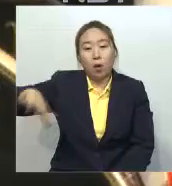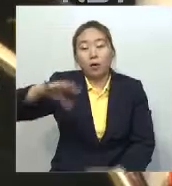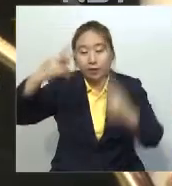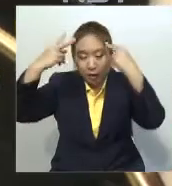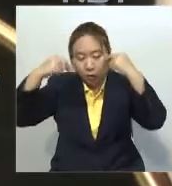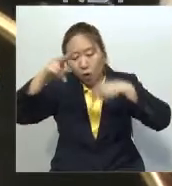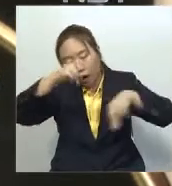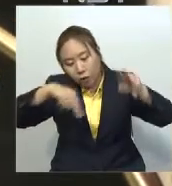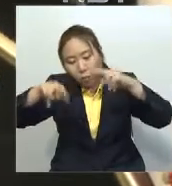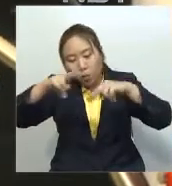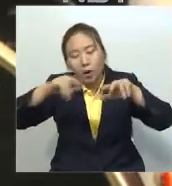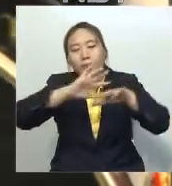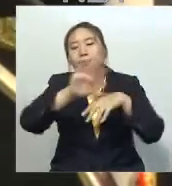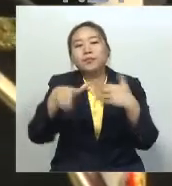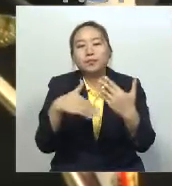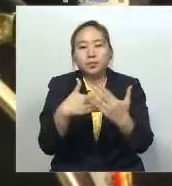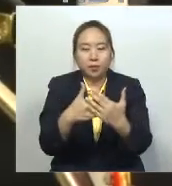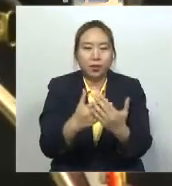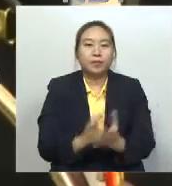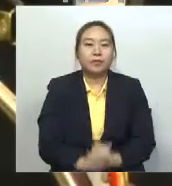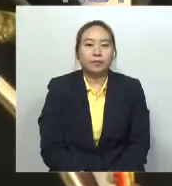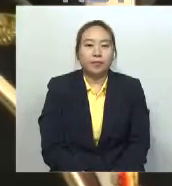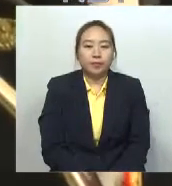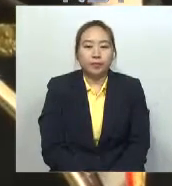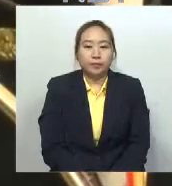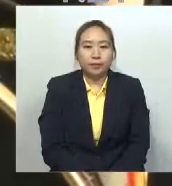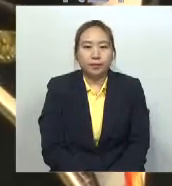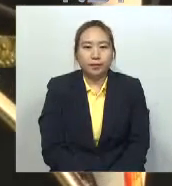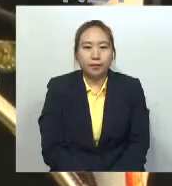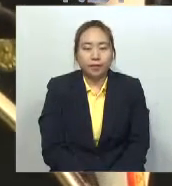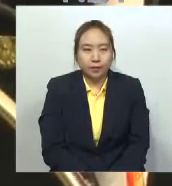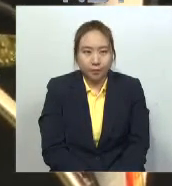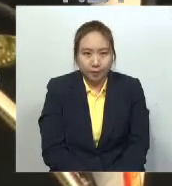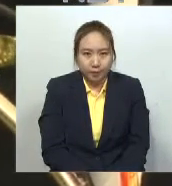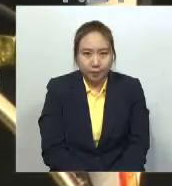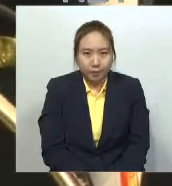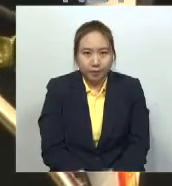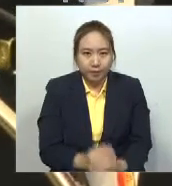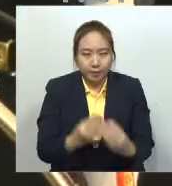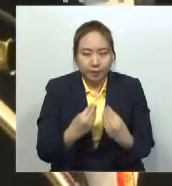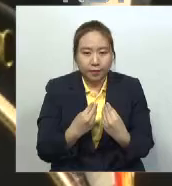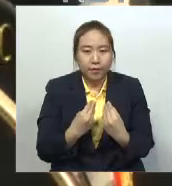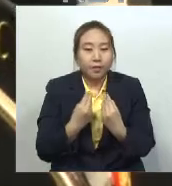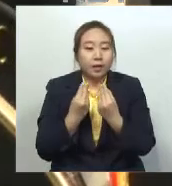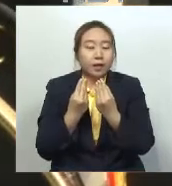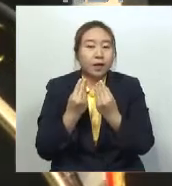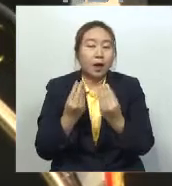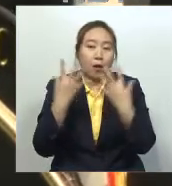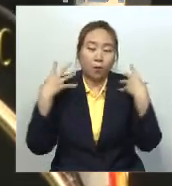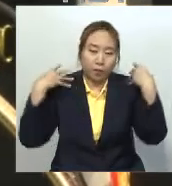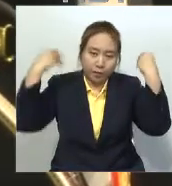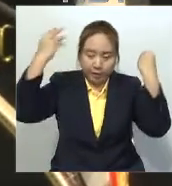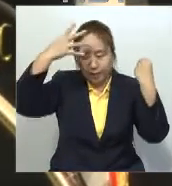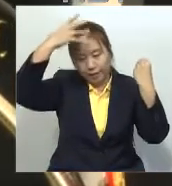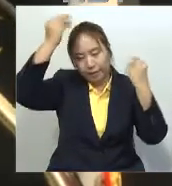อยู่ขออัญเชิญสิ่งศักดิ์สิทธิ์ทั้ง